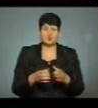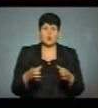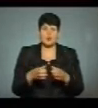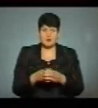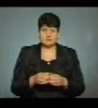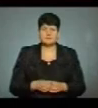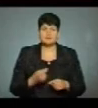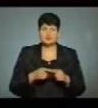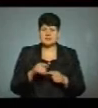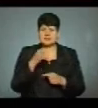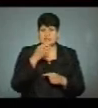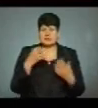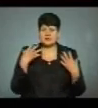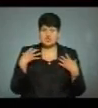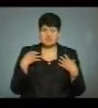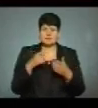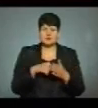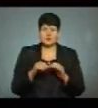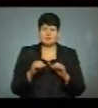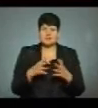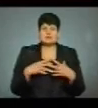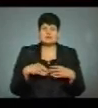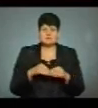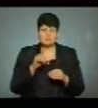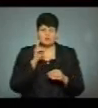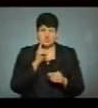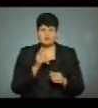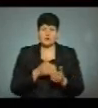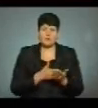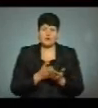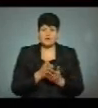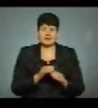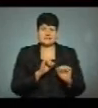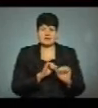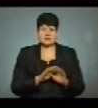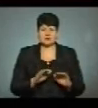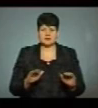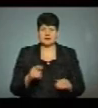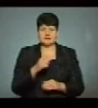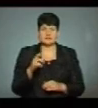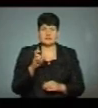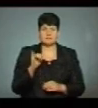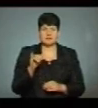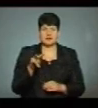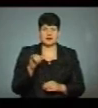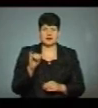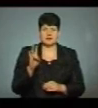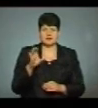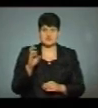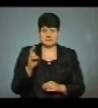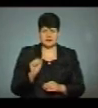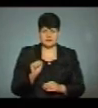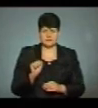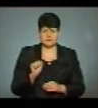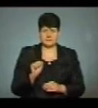Про це повідомила начальниця міського управління сім'ї, молодіжної політики та захисту дітей Христина Білінська.